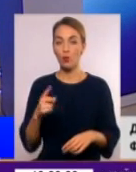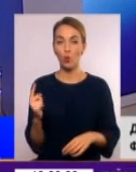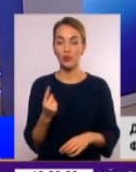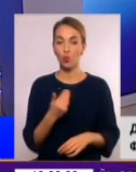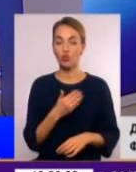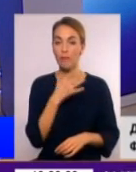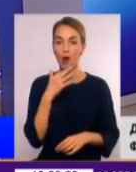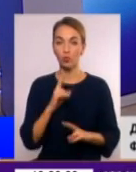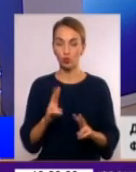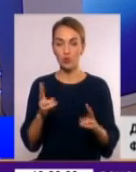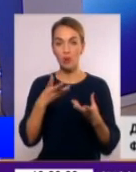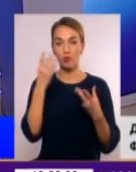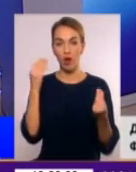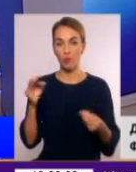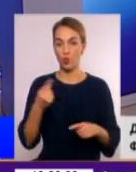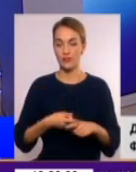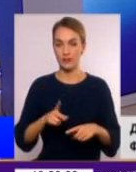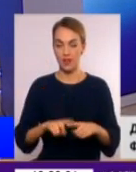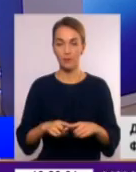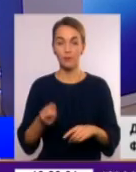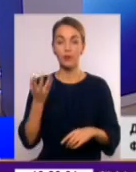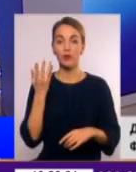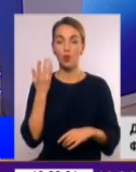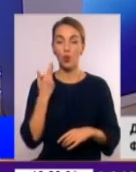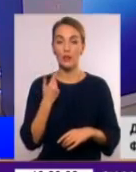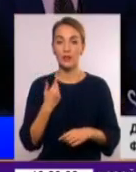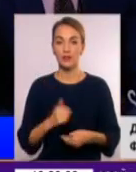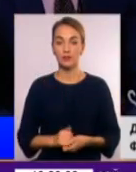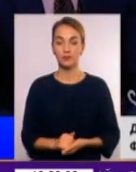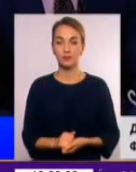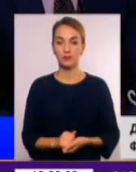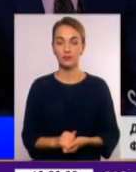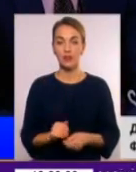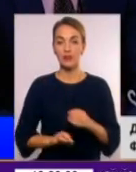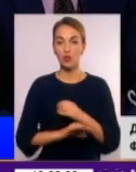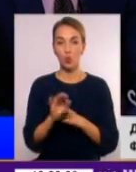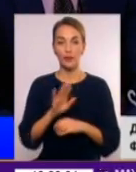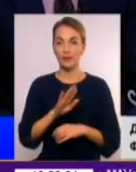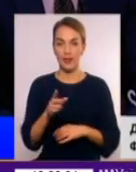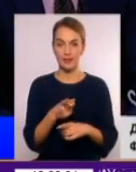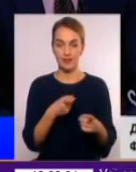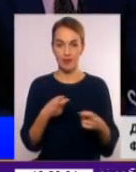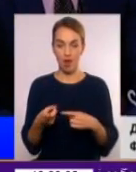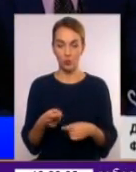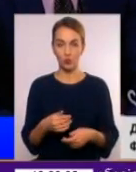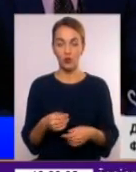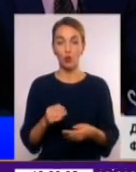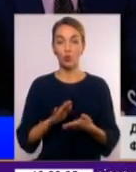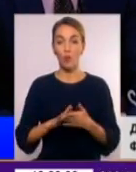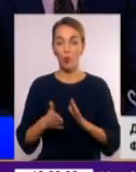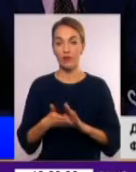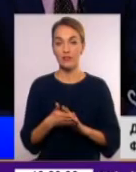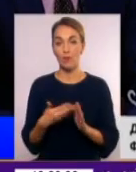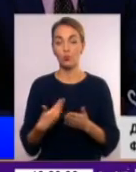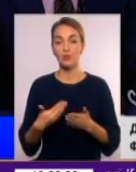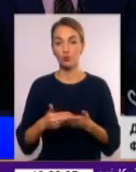багато хто забуває про це, коли на Сході не стріляють. До речі, ось домовилися,